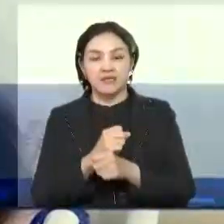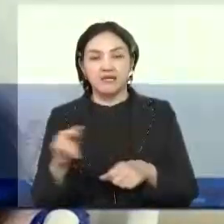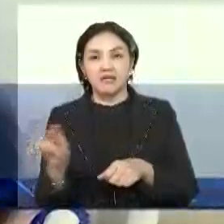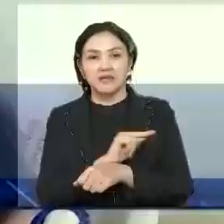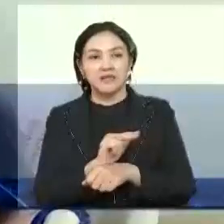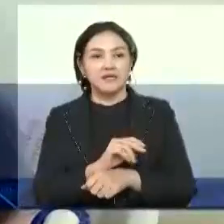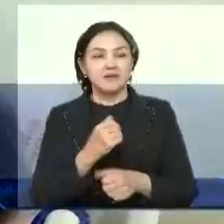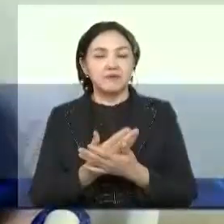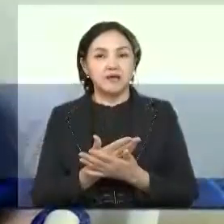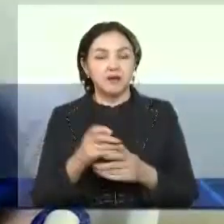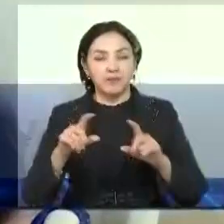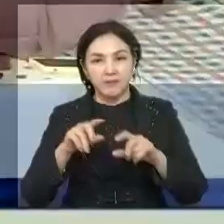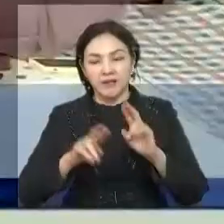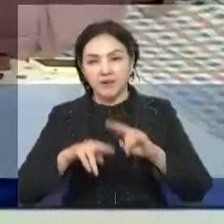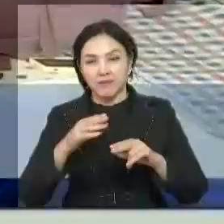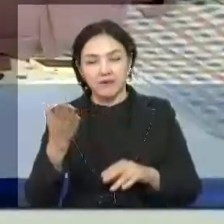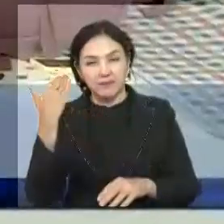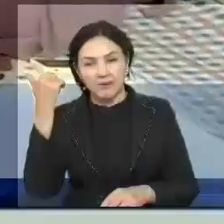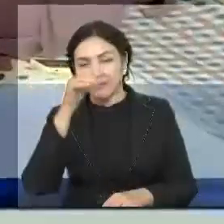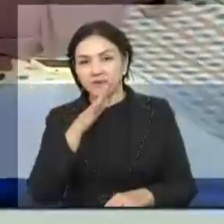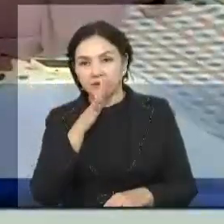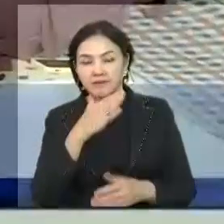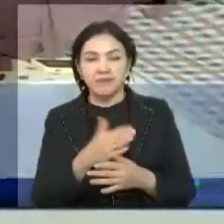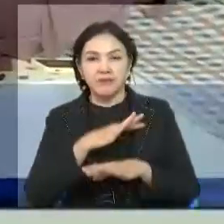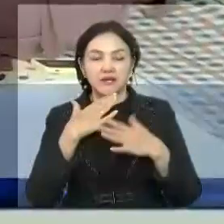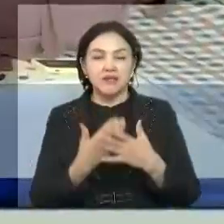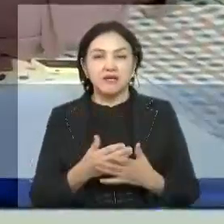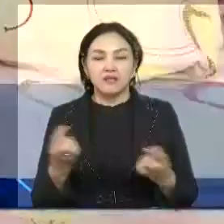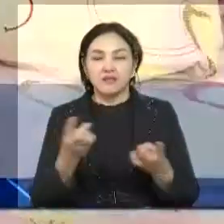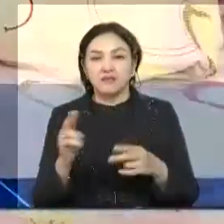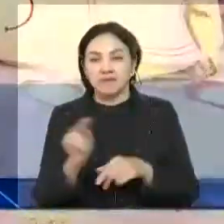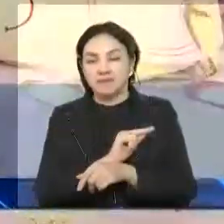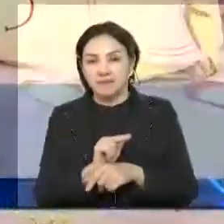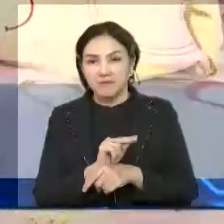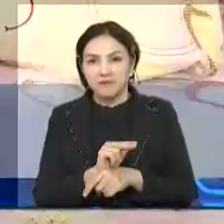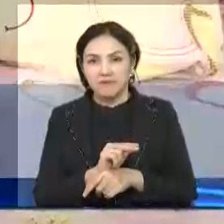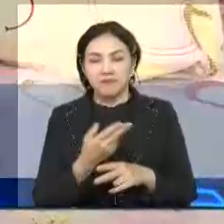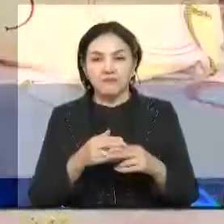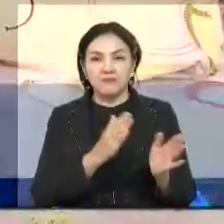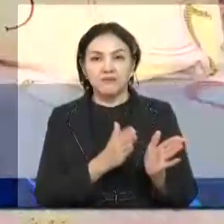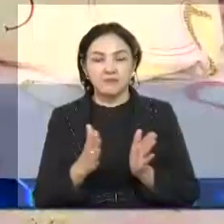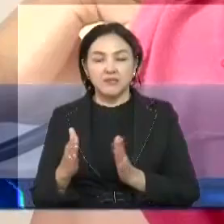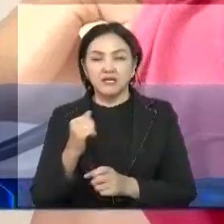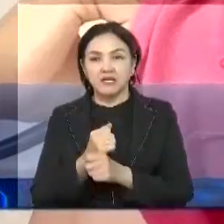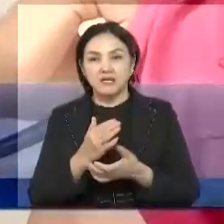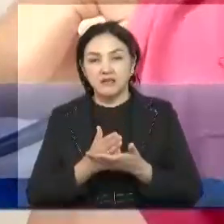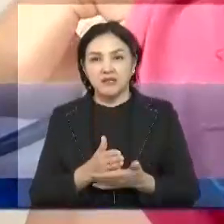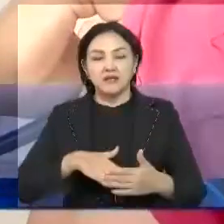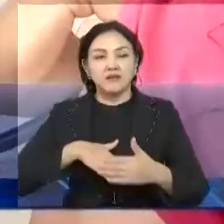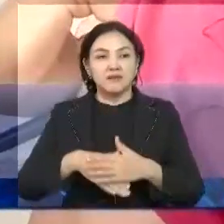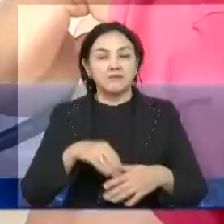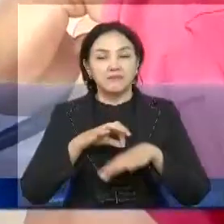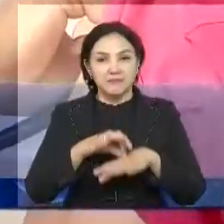капитальному ремонту делается на объектах, построенных еще в прошлом веке. Многие из них уже давно требовали модернизации, и поэтапная деятельность в этом направлении активно